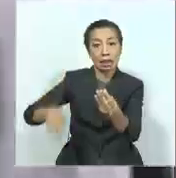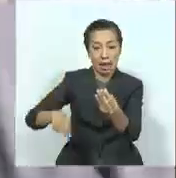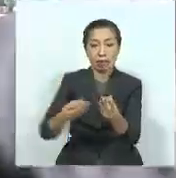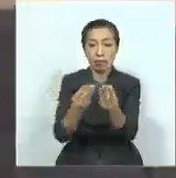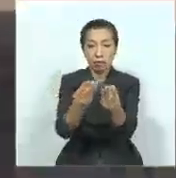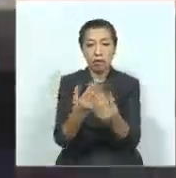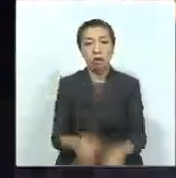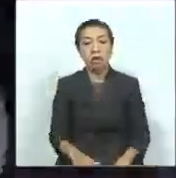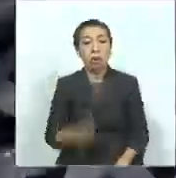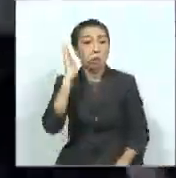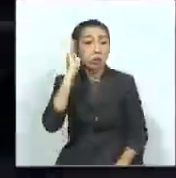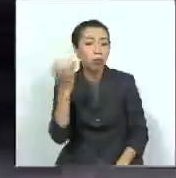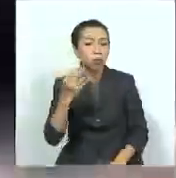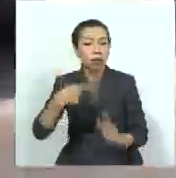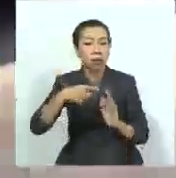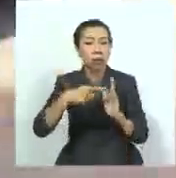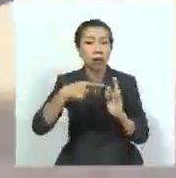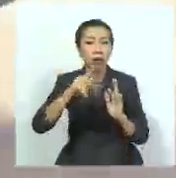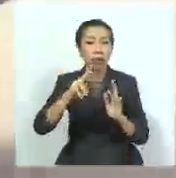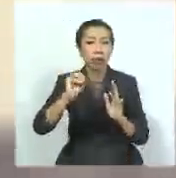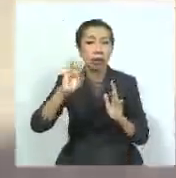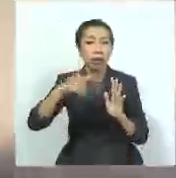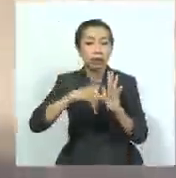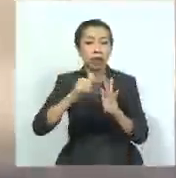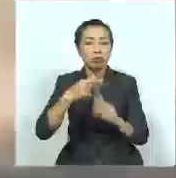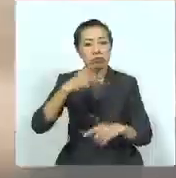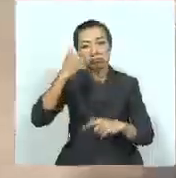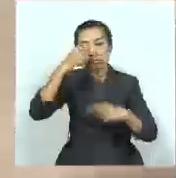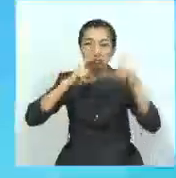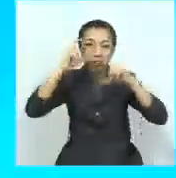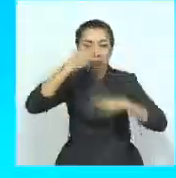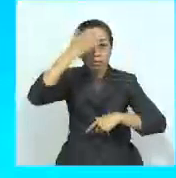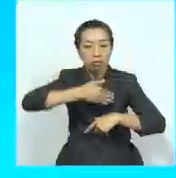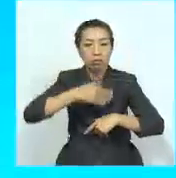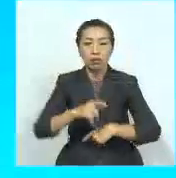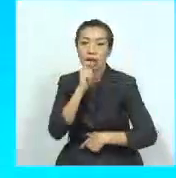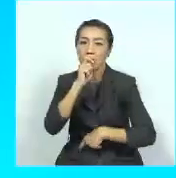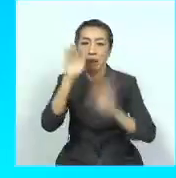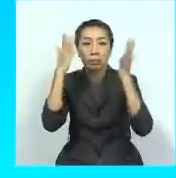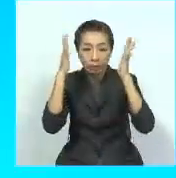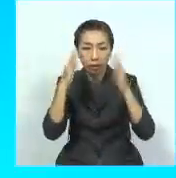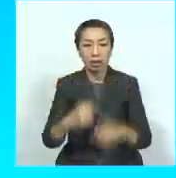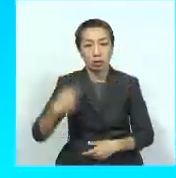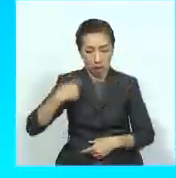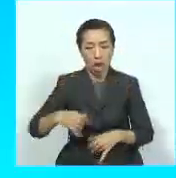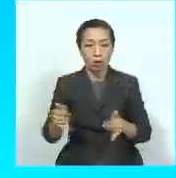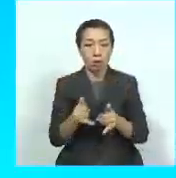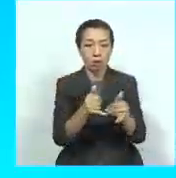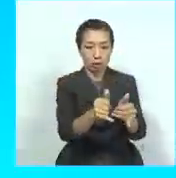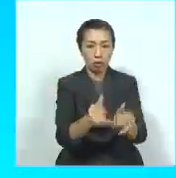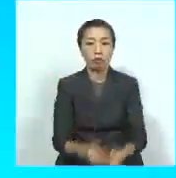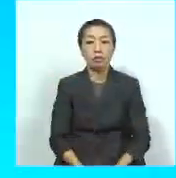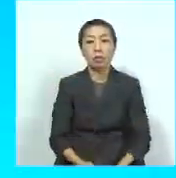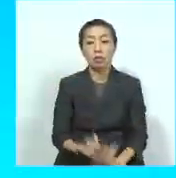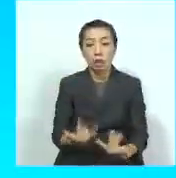มชัยนะคะก็เดินทางมาพร้อมกับทนายความด้วยสีหน้าที่เรียบเฉยค่ะแล้วก็ไม่ได้ให้สัมภาษณ์กับสื่อเช่นเดียวกันสำหรับการสืบพยานวันนี้